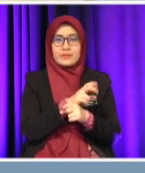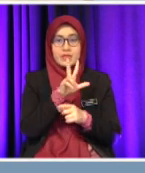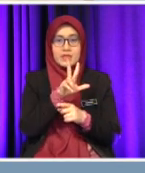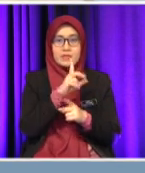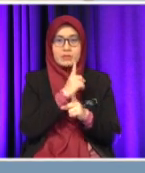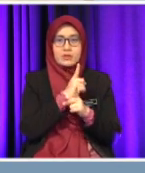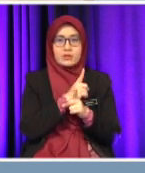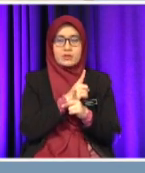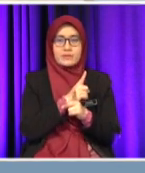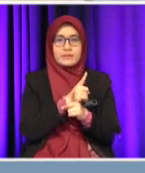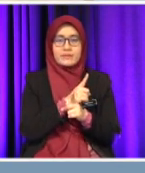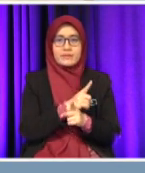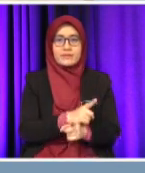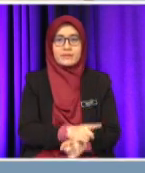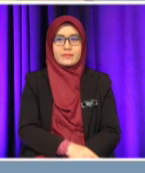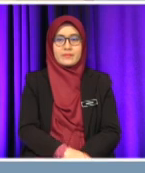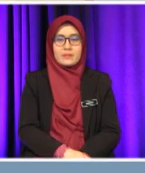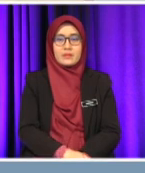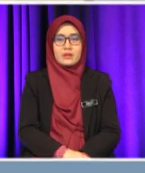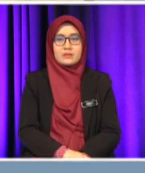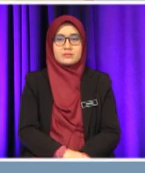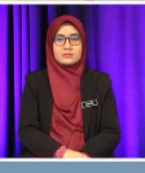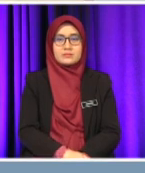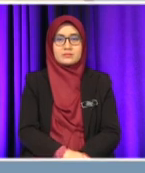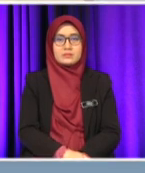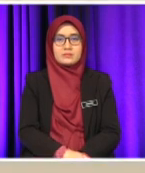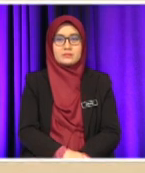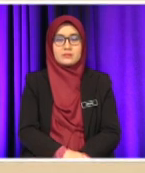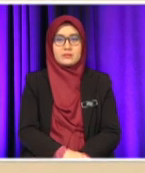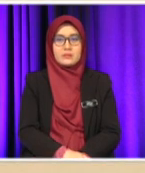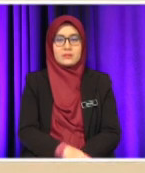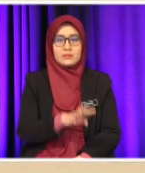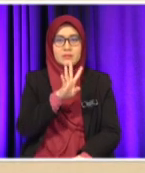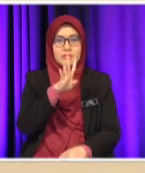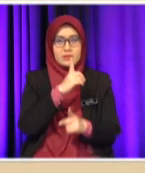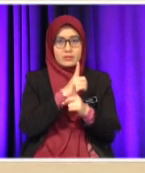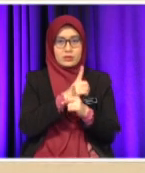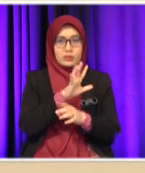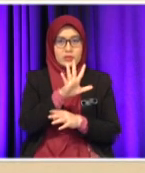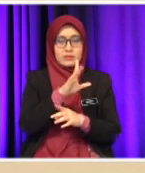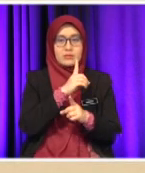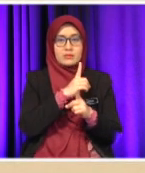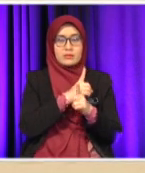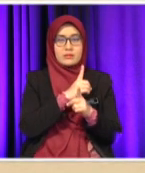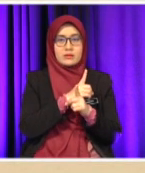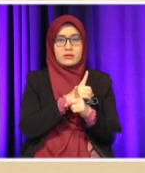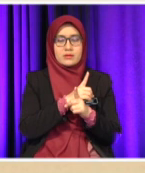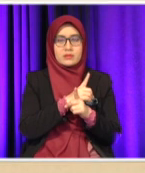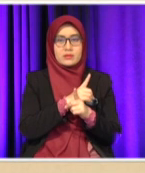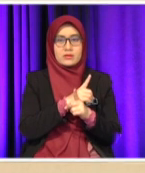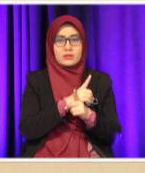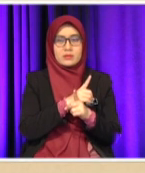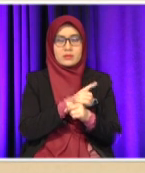semua makanan betul habitat ikan Oke salah-salah